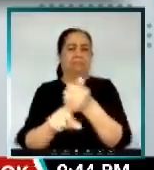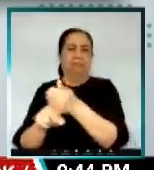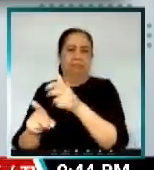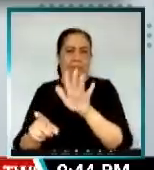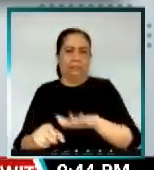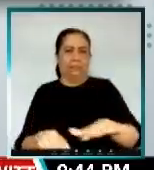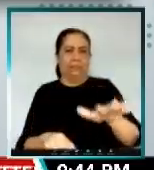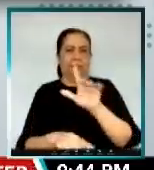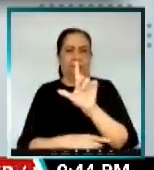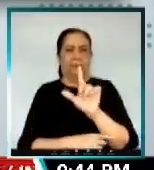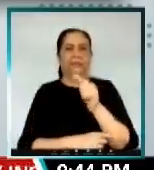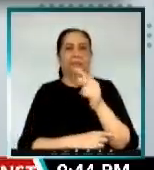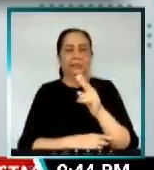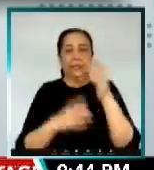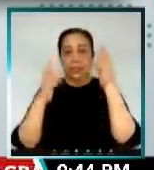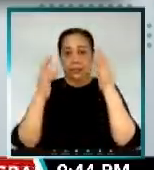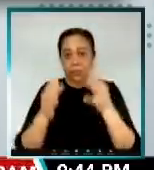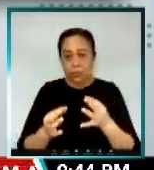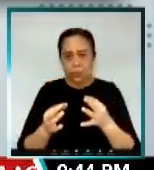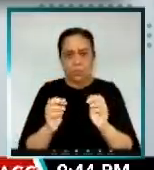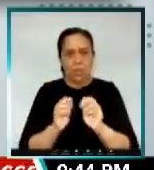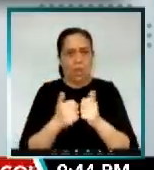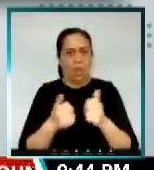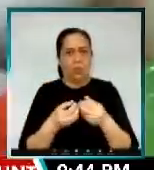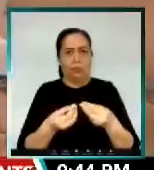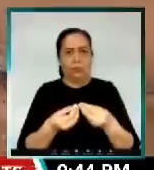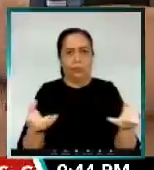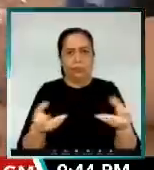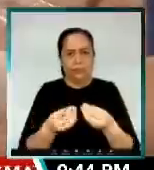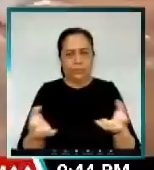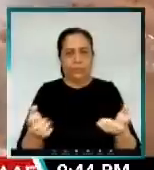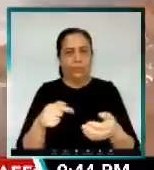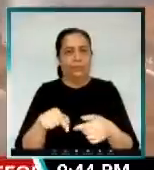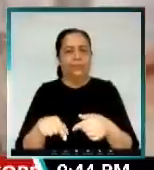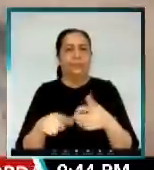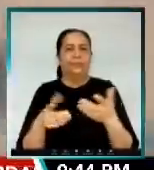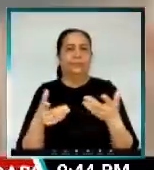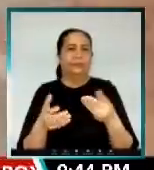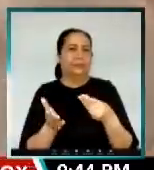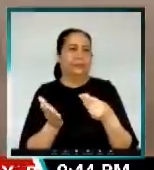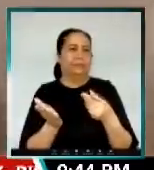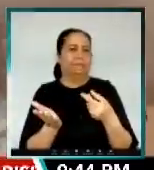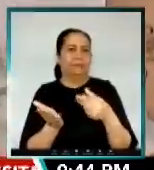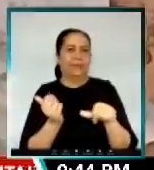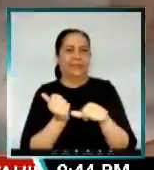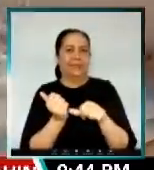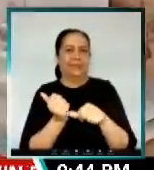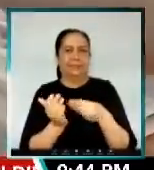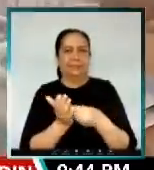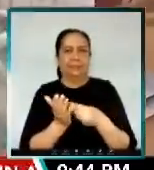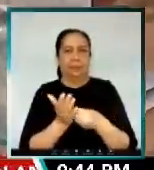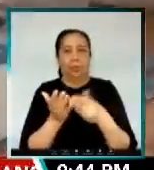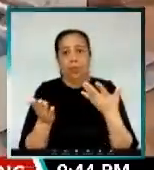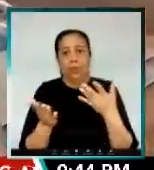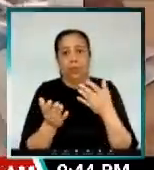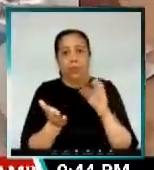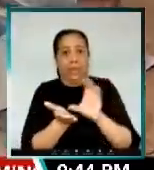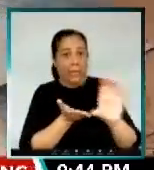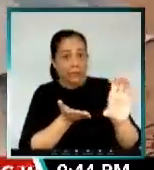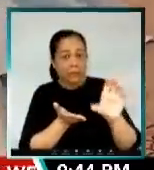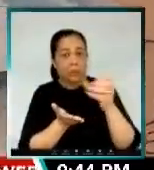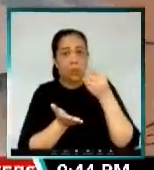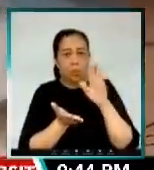yung pagdidesisyon kung paano nga i-distribute itong assistance nga, ano, whether in cash or kahit nga,